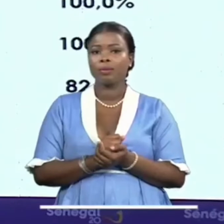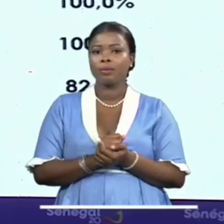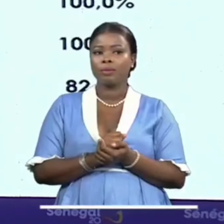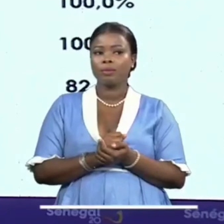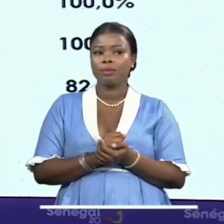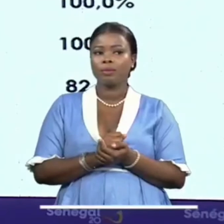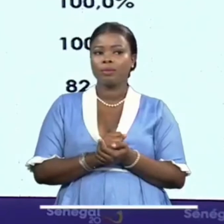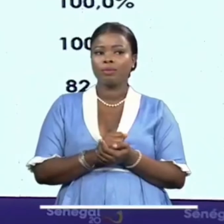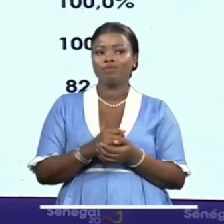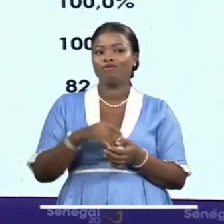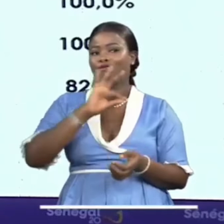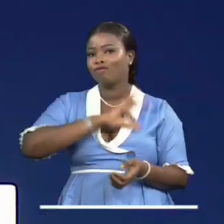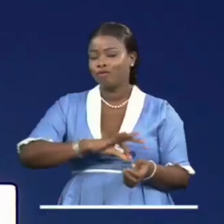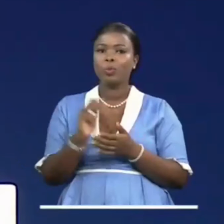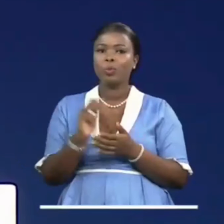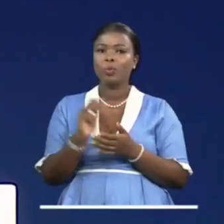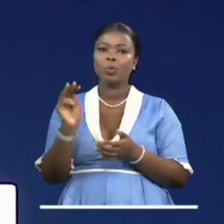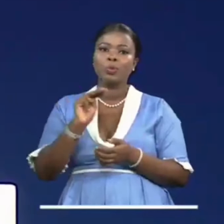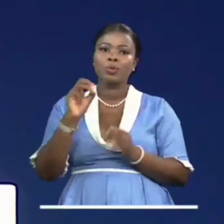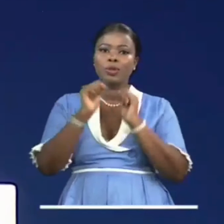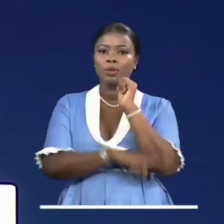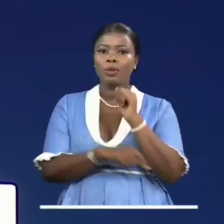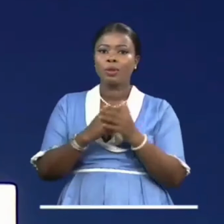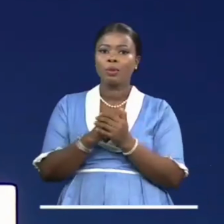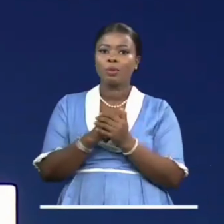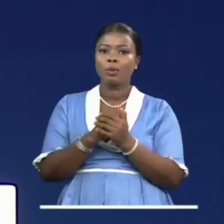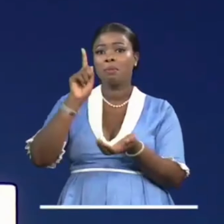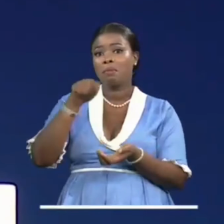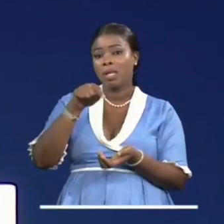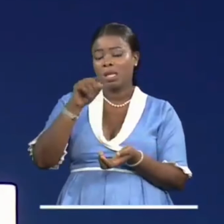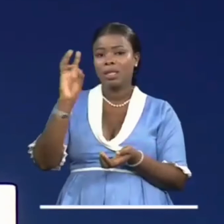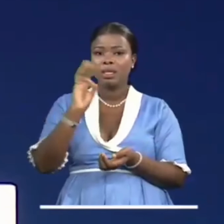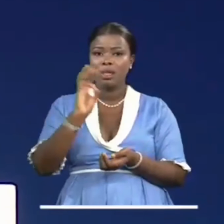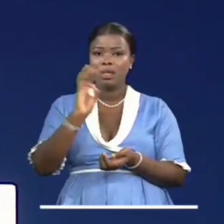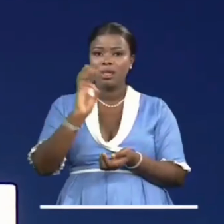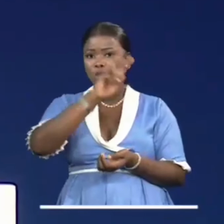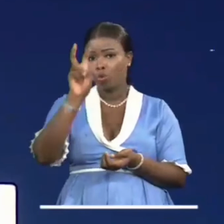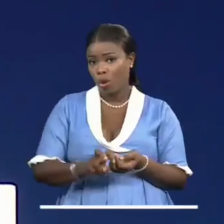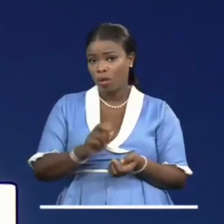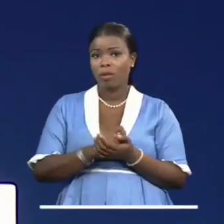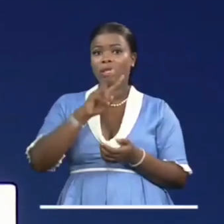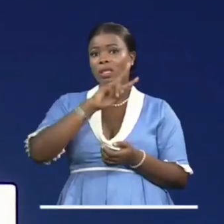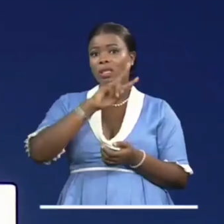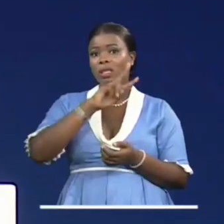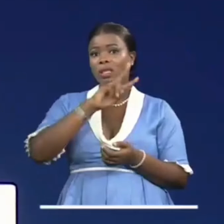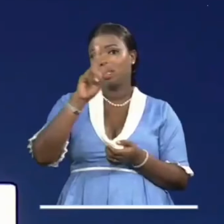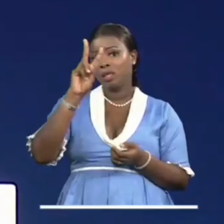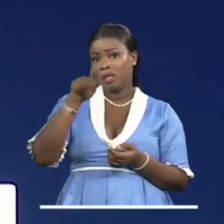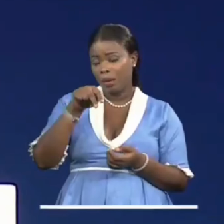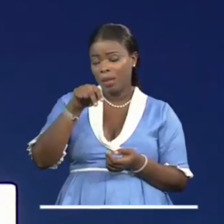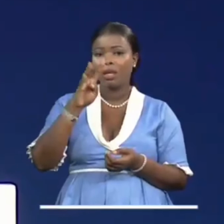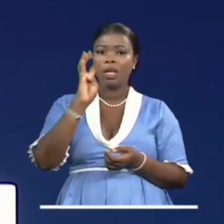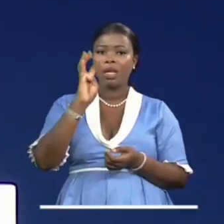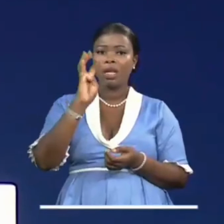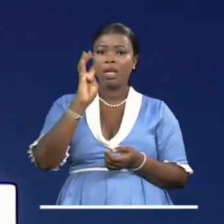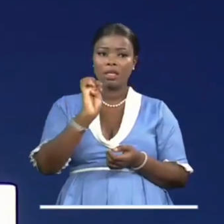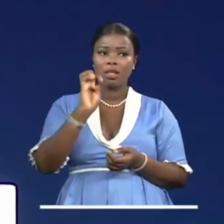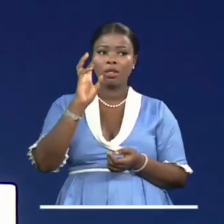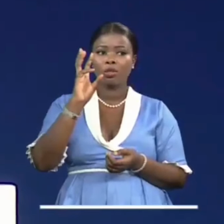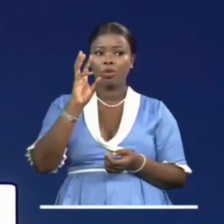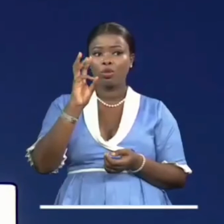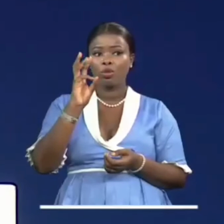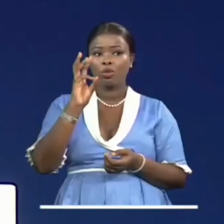du Sénégalais devra augmenter de 1660 dollars à 2468 dollars augmentation de près de 50